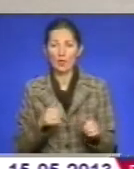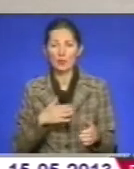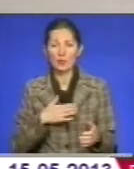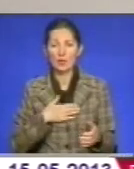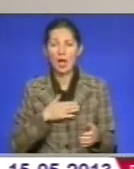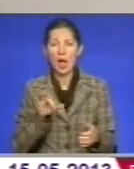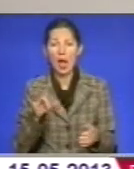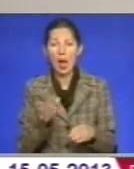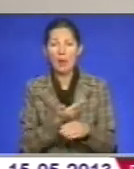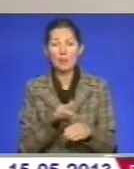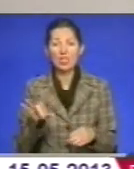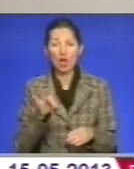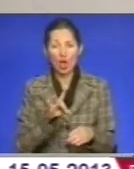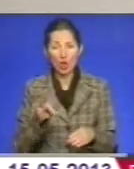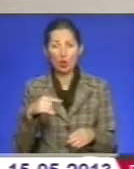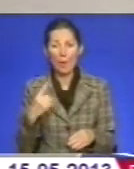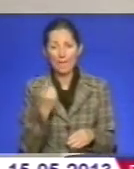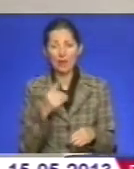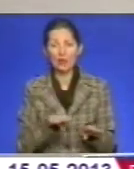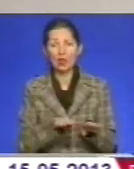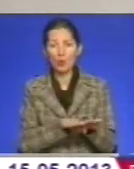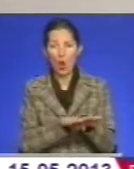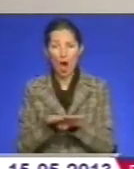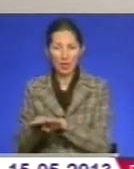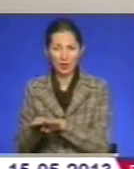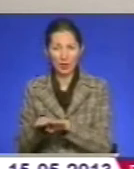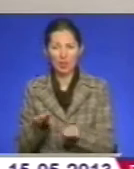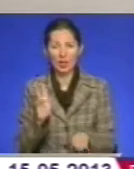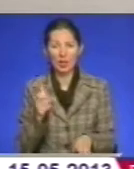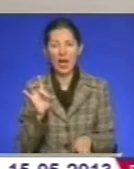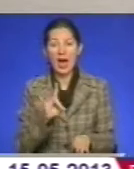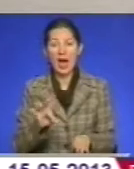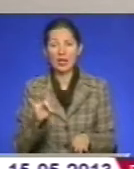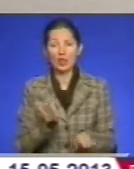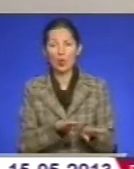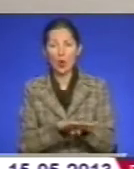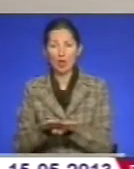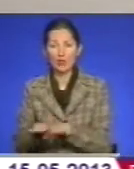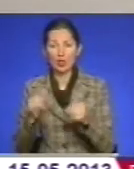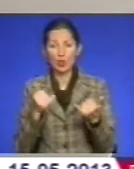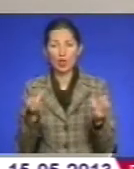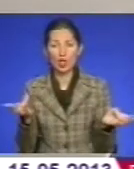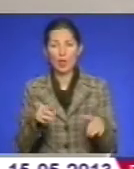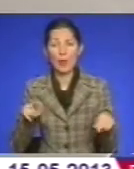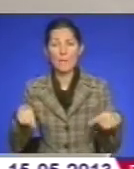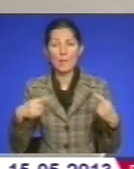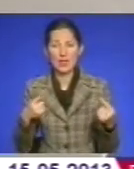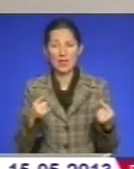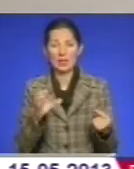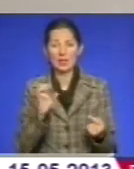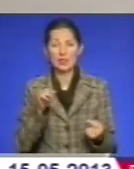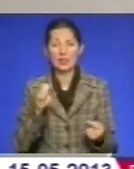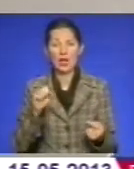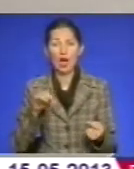на районному і на первинному рівні. На районному рівні сьогодні треба підняти статус районних